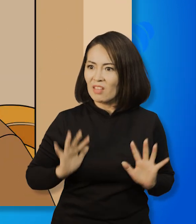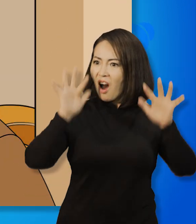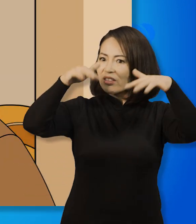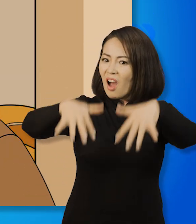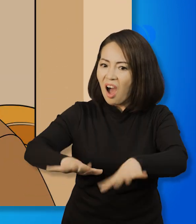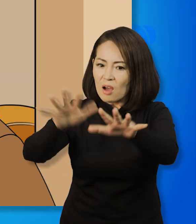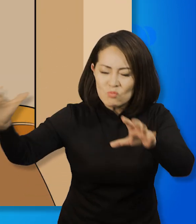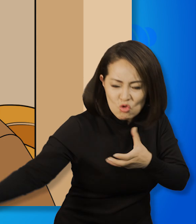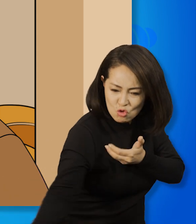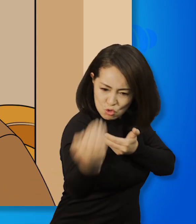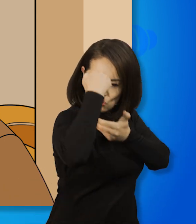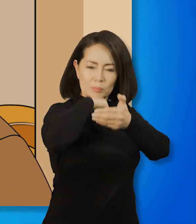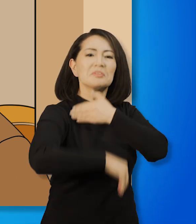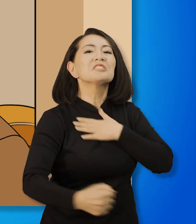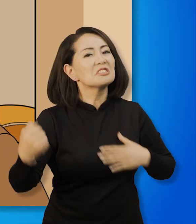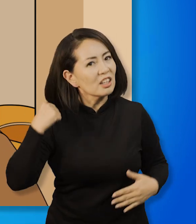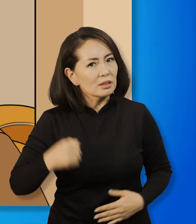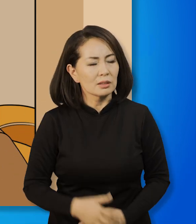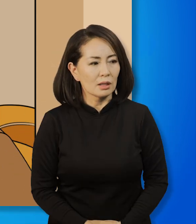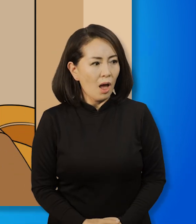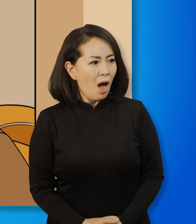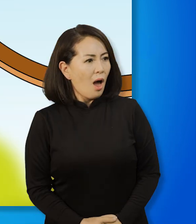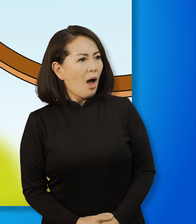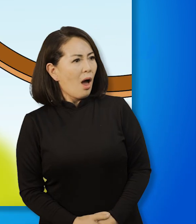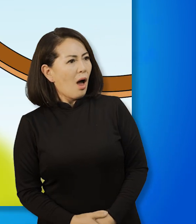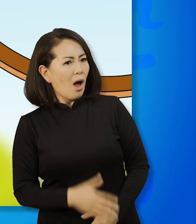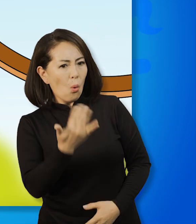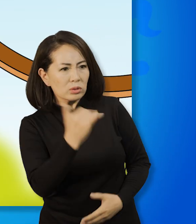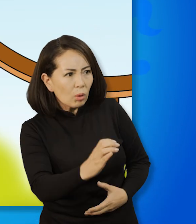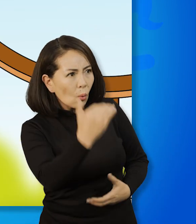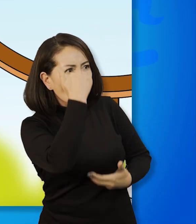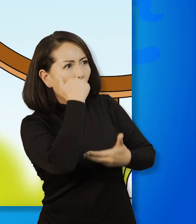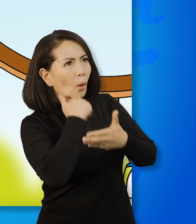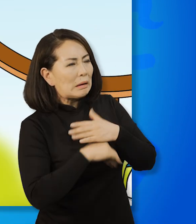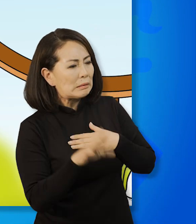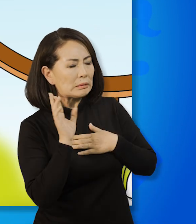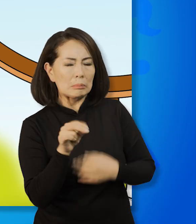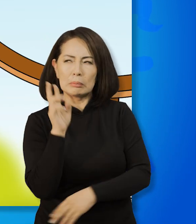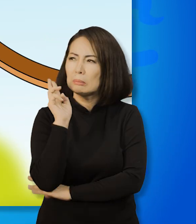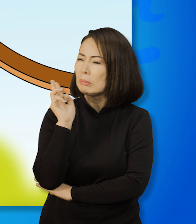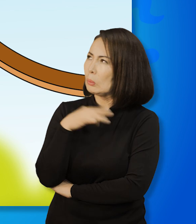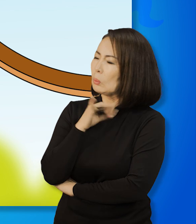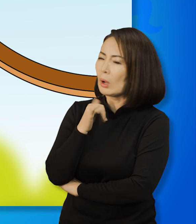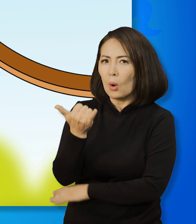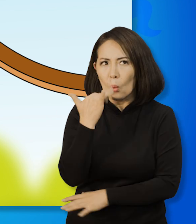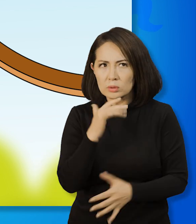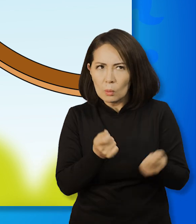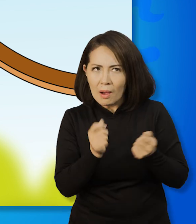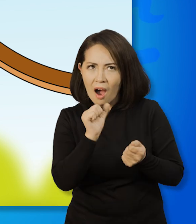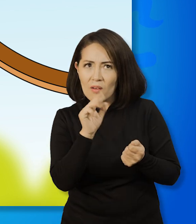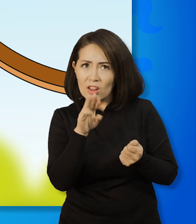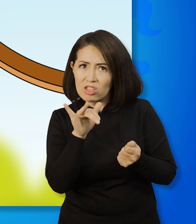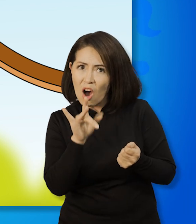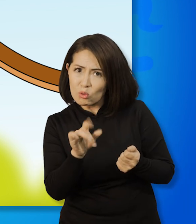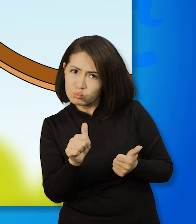Тэнгис далайн усыг тарьжигээр нь сорж чадна. Усыг сорхоо. За, усыг үдирдэг гэж